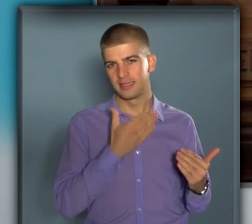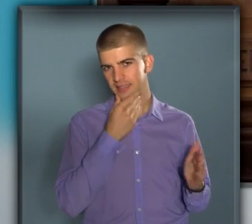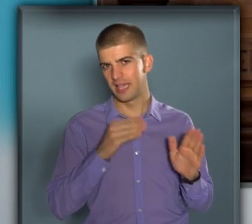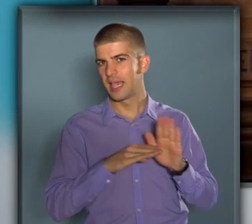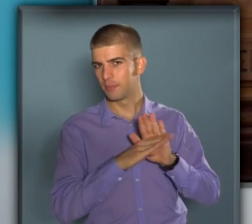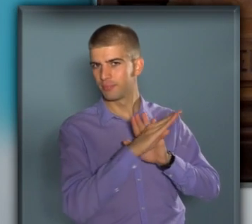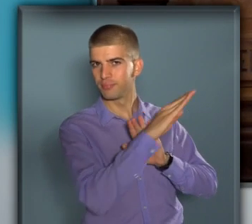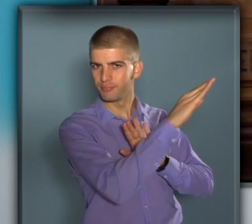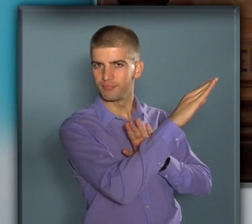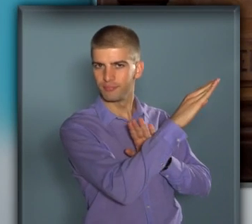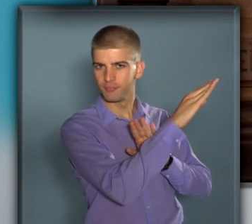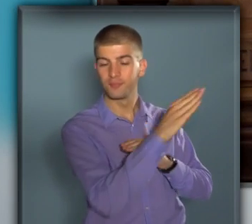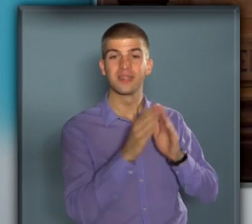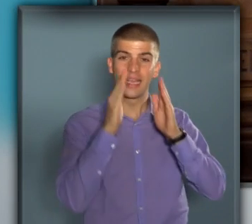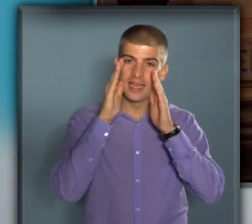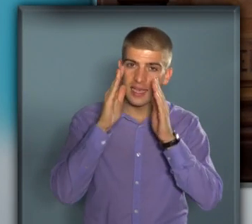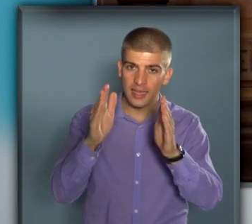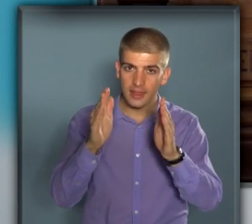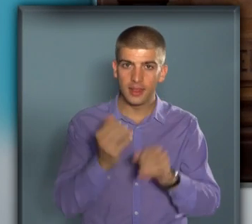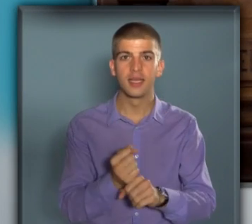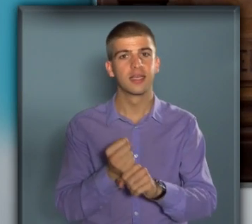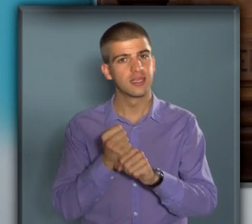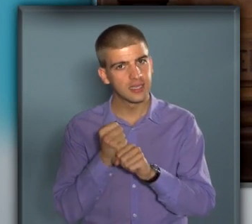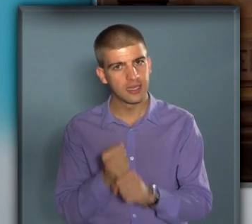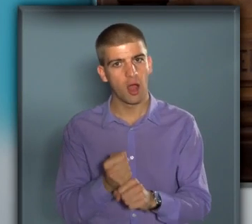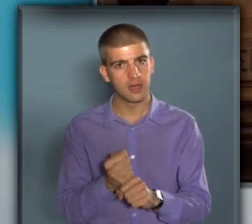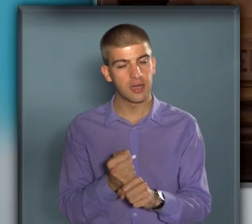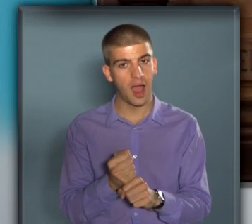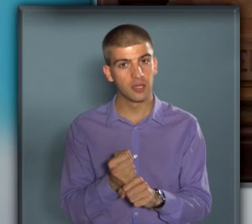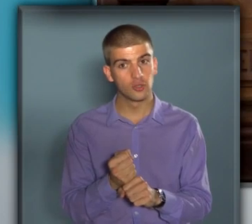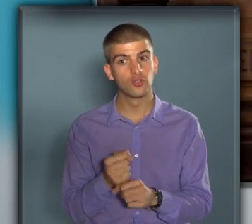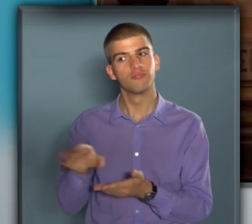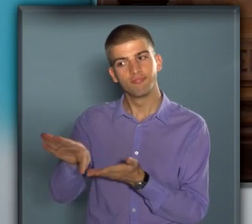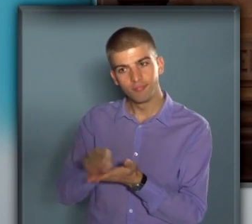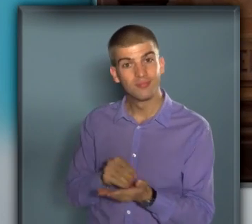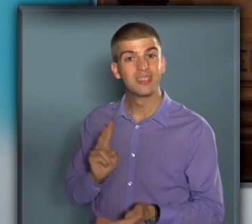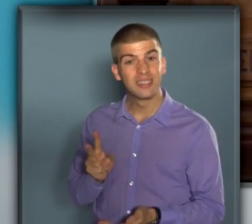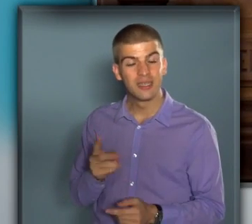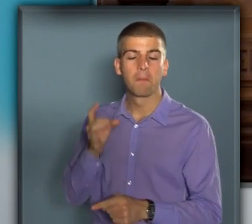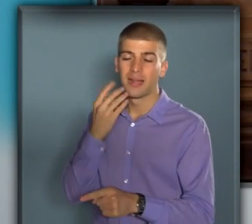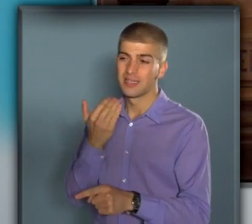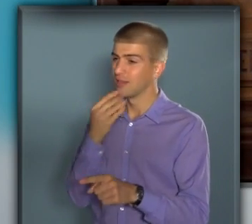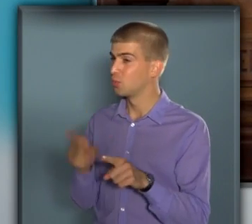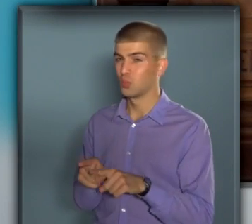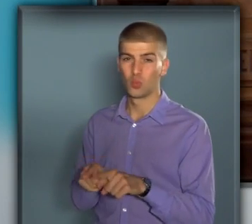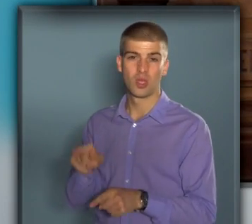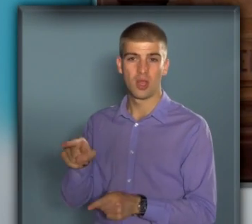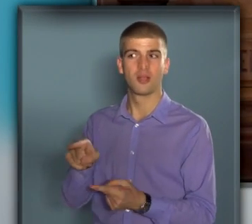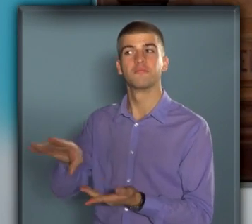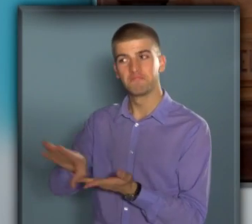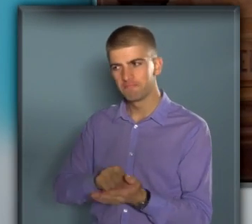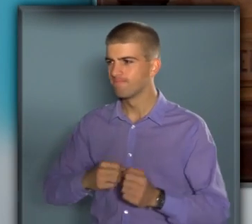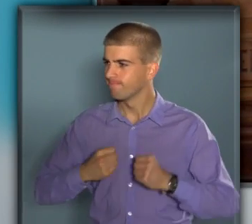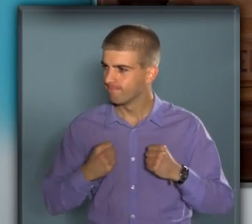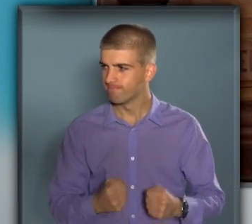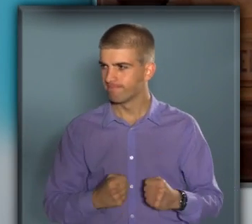évben. Abból a hitből, kitartásból merítettünk mi is erőt, amellyel Berecki Endre végezte a munkáját. Jó érzés